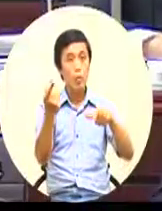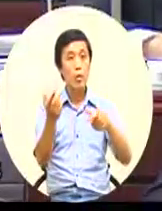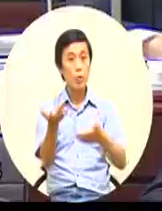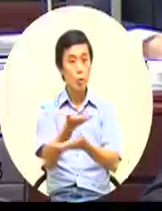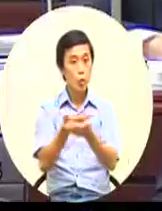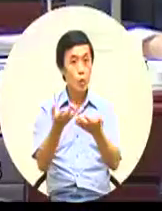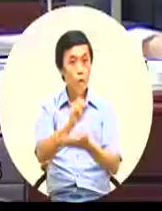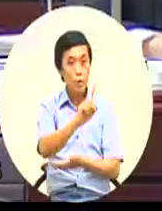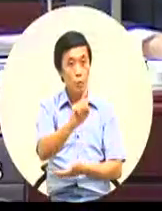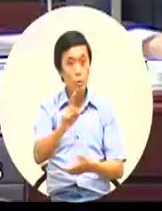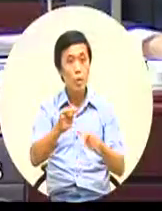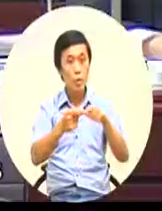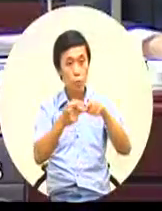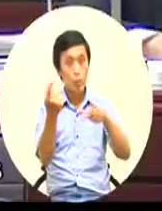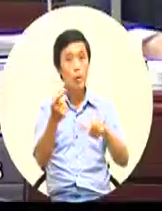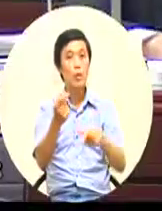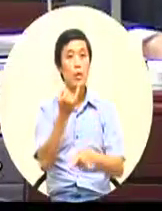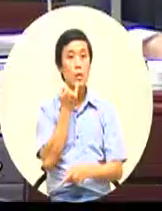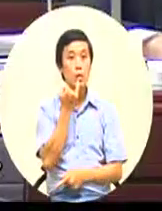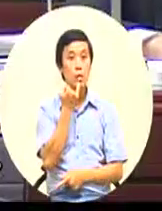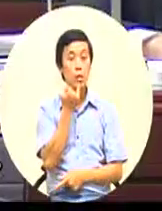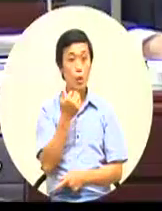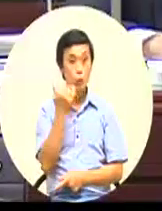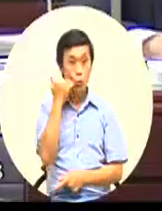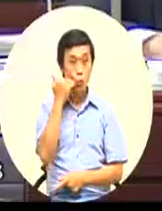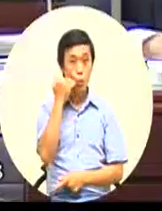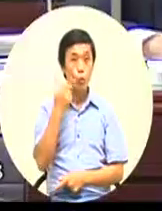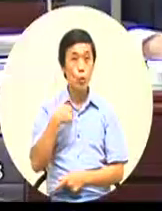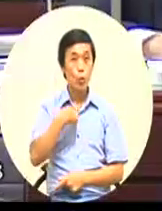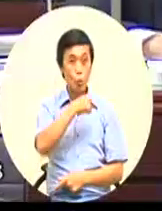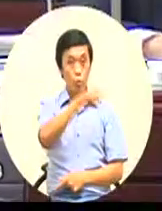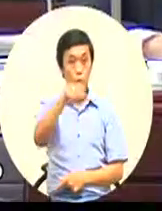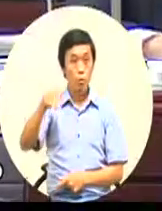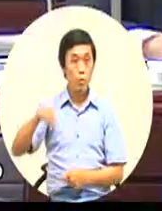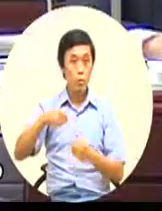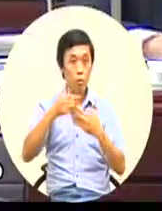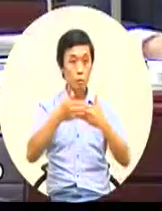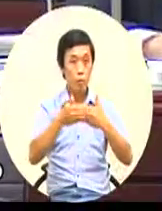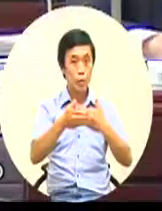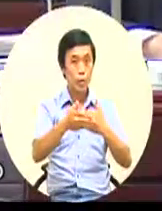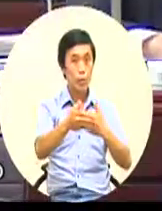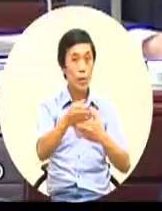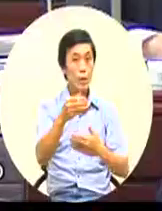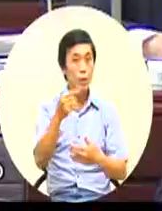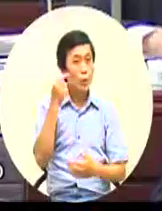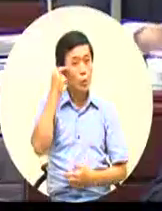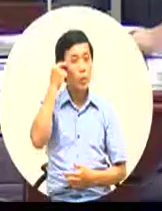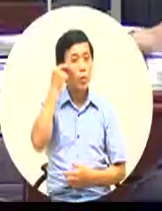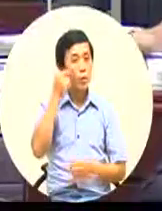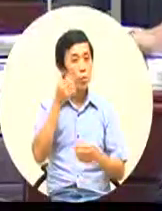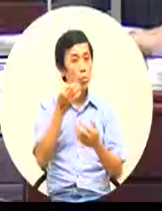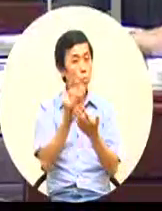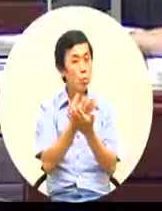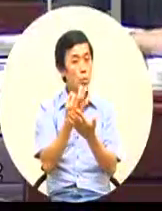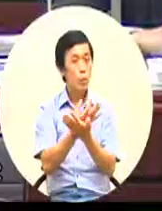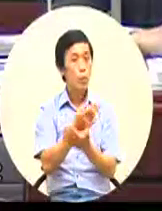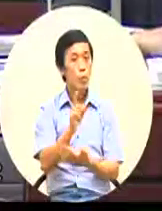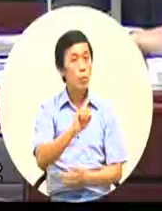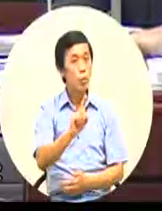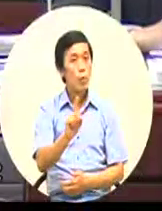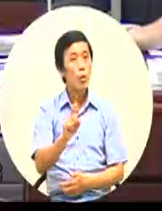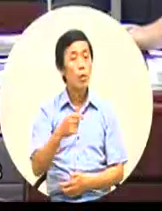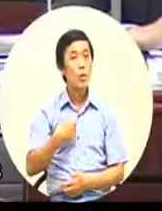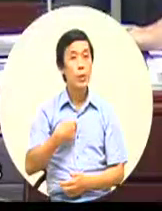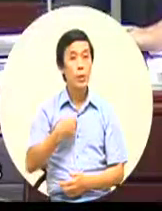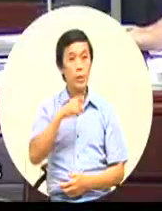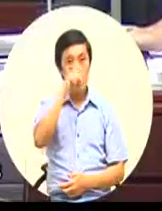开，都可以公开。如果我们程序有不够，感觉还阁做了无够， 我希望我们